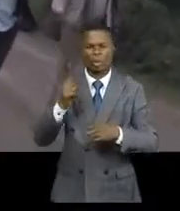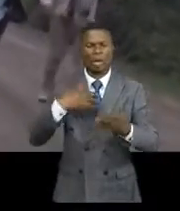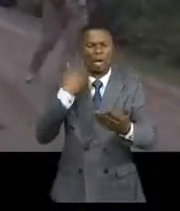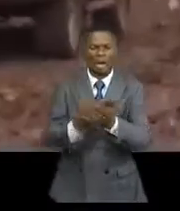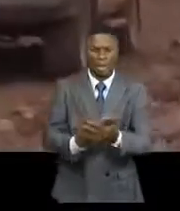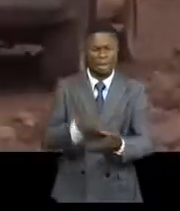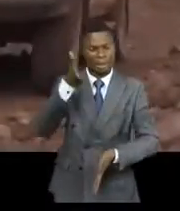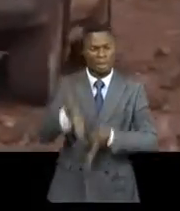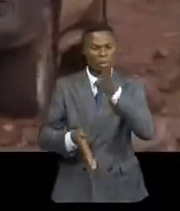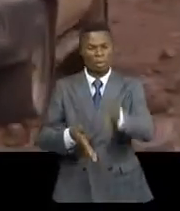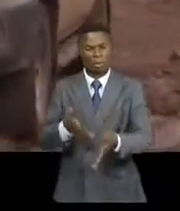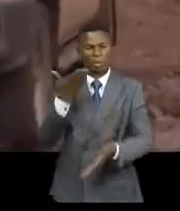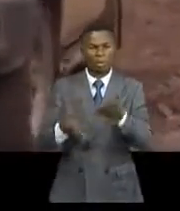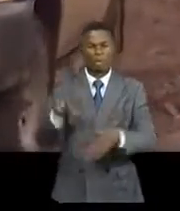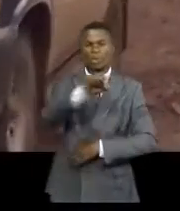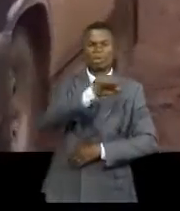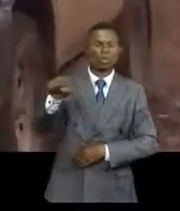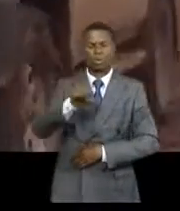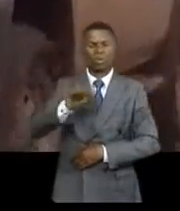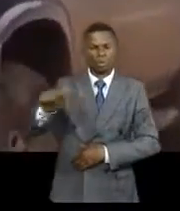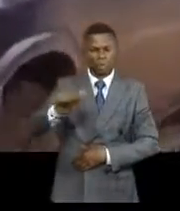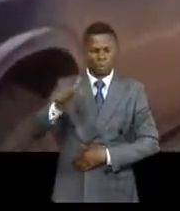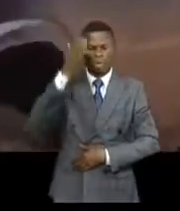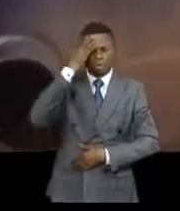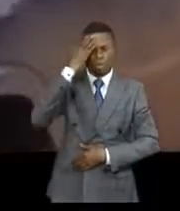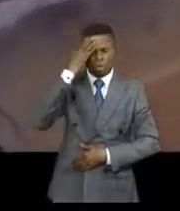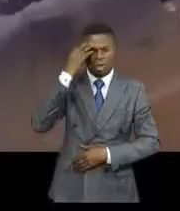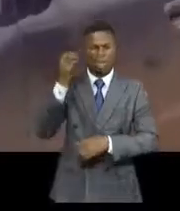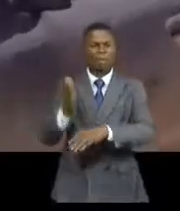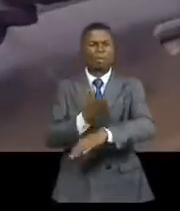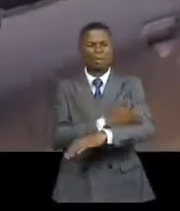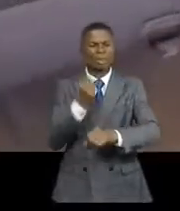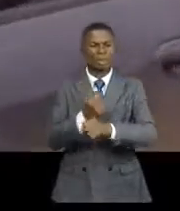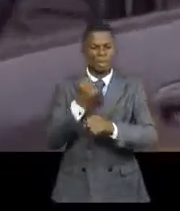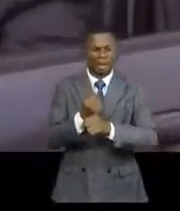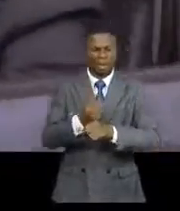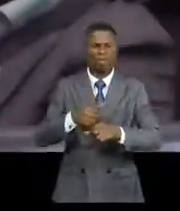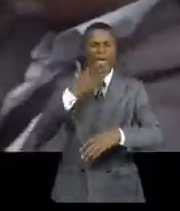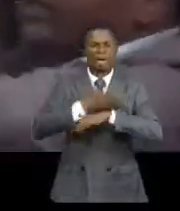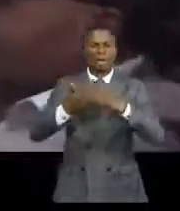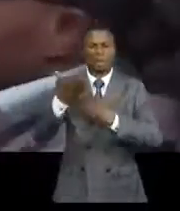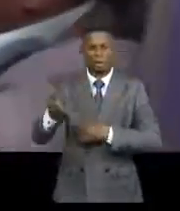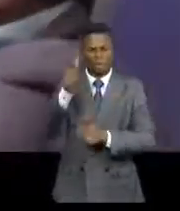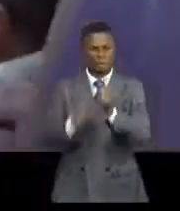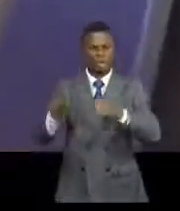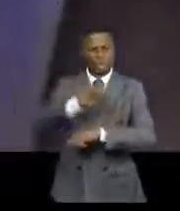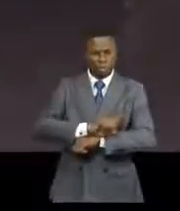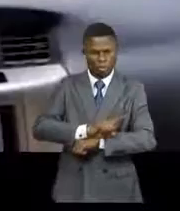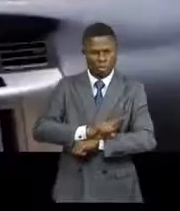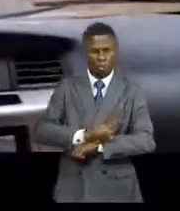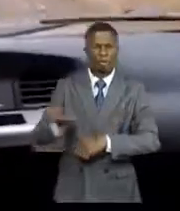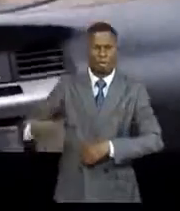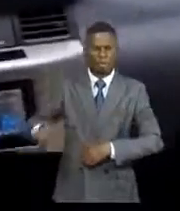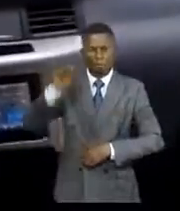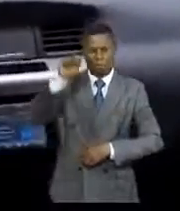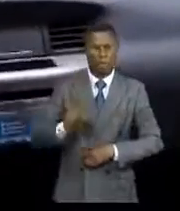à pied et des fois au volant de sa Jeep, pour se rendre compte des petits problèmes encore présents. Chaque jour qui passe, la province du